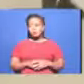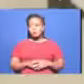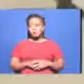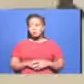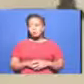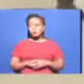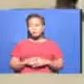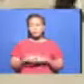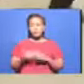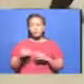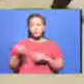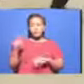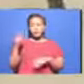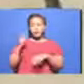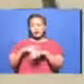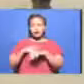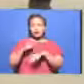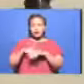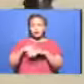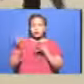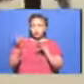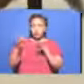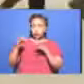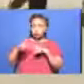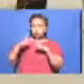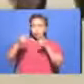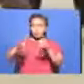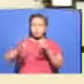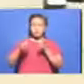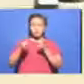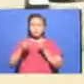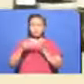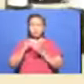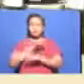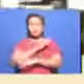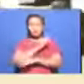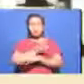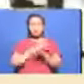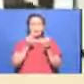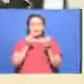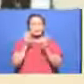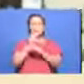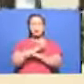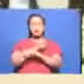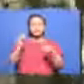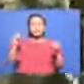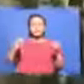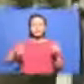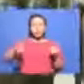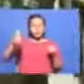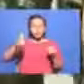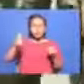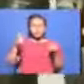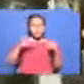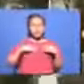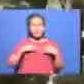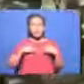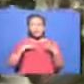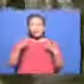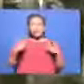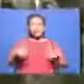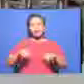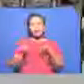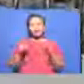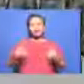Tangu alipokabidhiwa hatamu za uongozi wa nchi, Rais Uhuru Kenyatta amewapa vijana kipaumbele katika masuala ya ujenzi wa